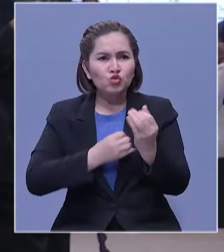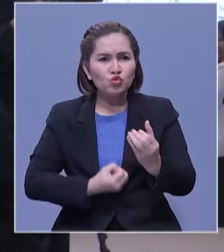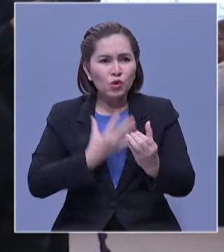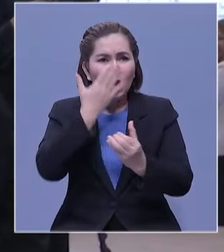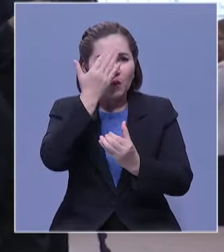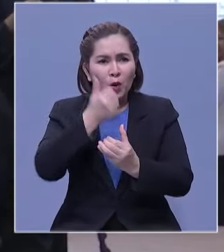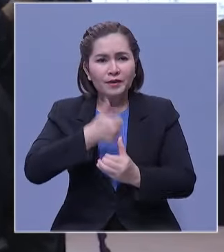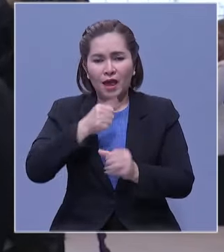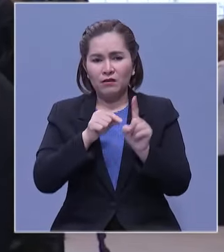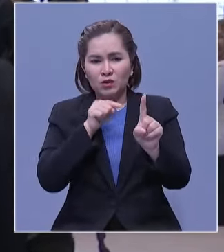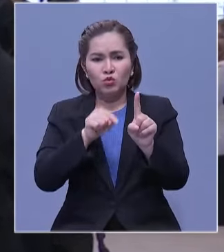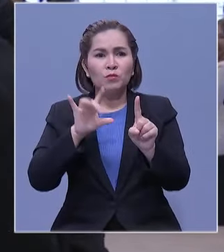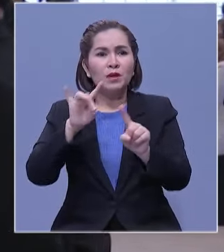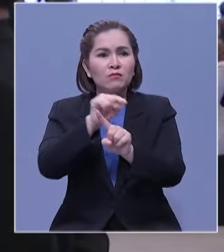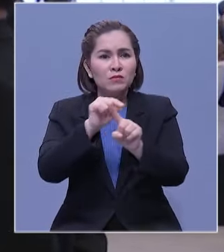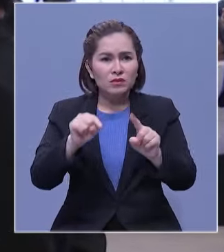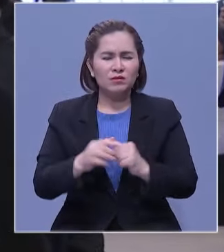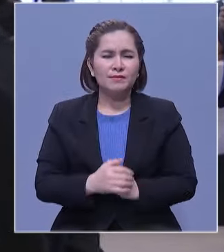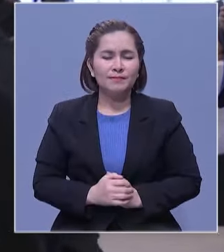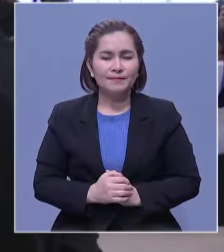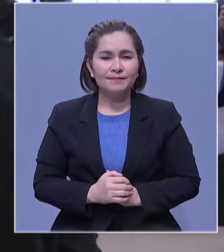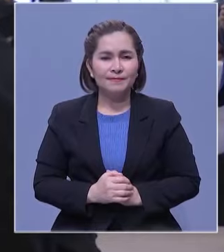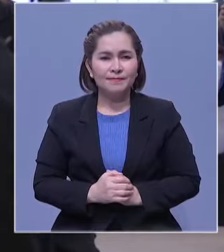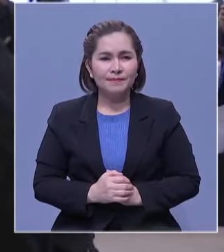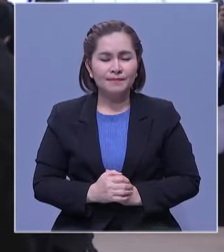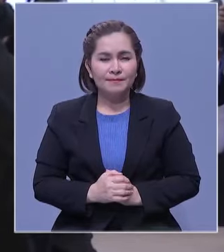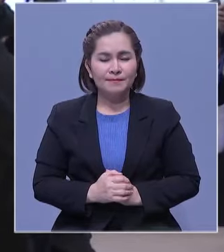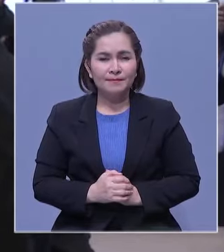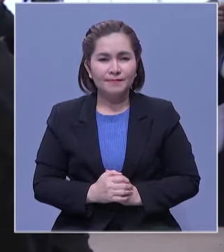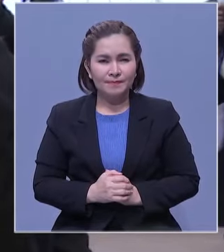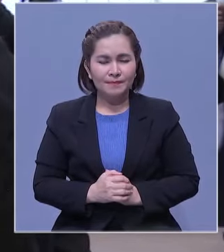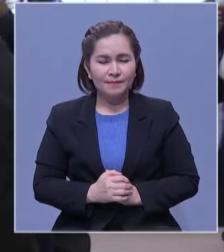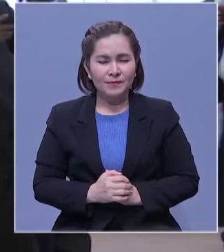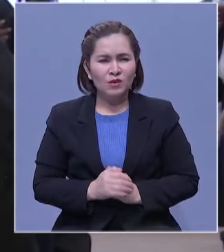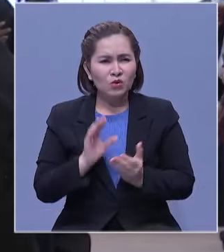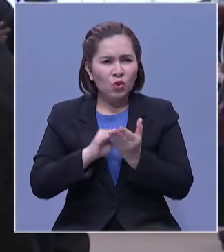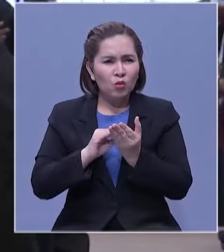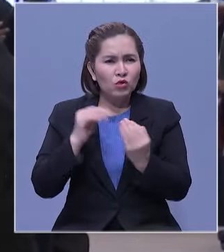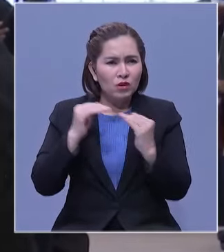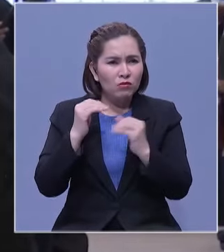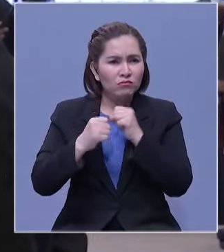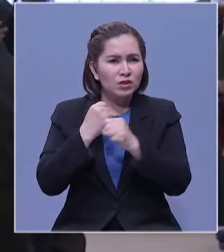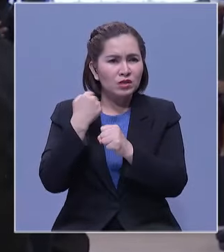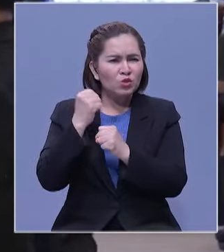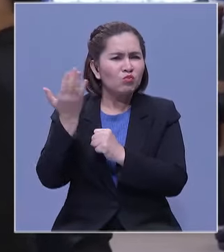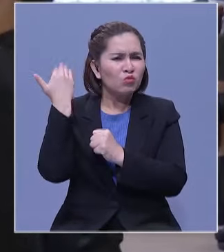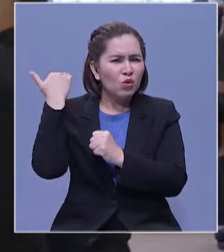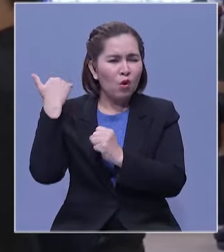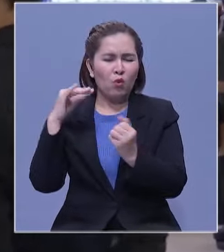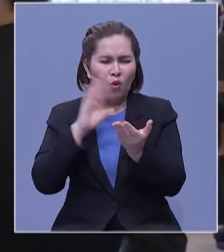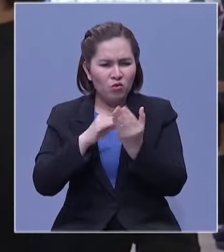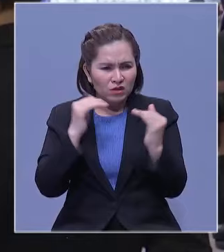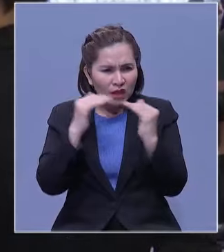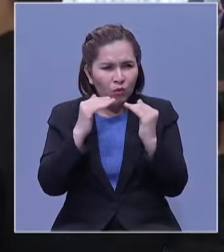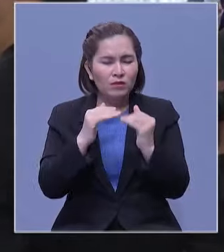1.8ซึ่ง 1.8เนี่ยจะเป็นค่าเฉลี่ยเท่ากับช่วง 10ปีย้อนหลังเพราะฉะนั้นเนี่ยมันเป็น